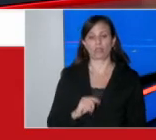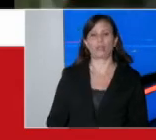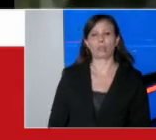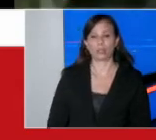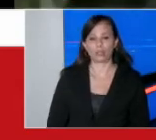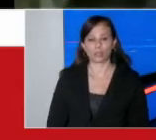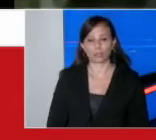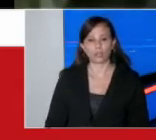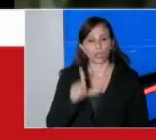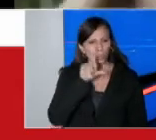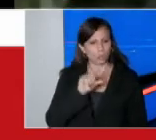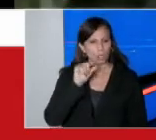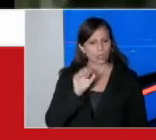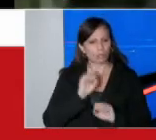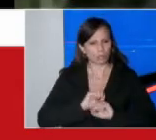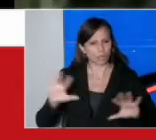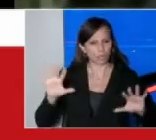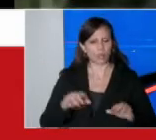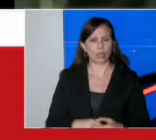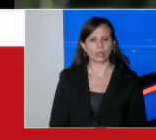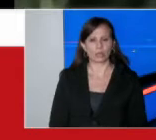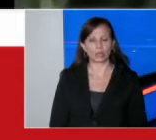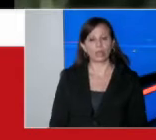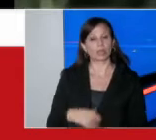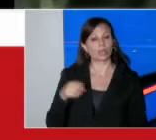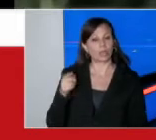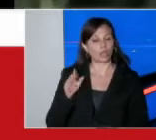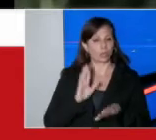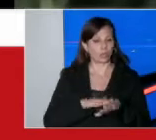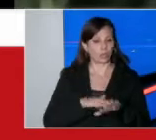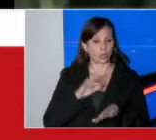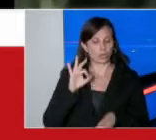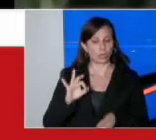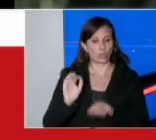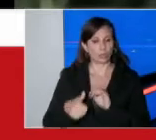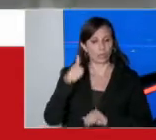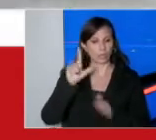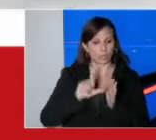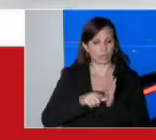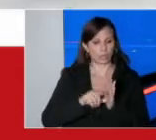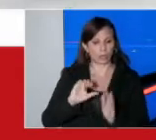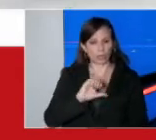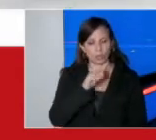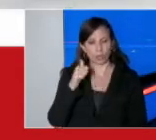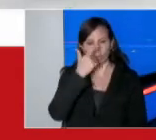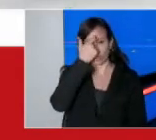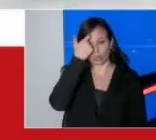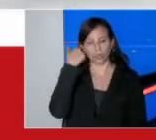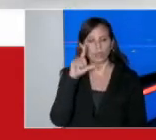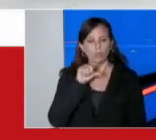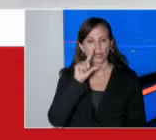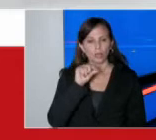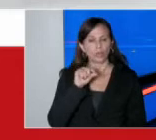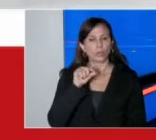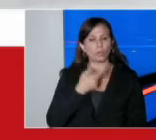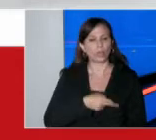טוויטר בעצמה הוציאה. הוא באמת כיום מתפקד כ-CTO, מנהל הטכנולוגיות הראשי בטוויטר. הוא באמת זה שאחראי על